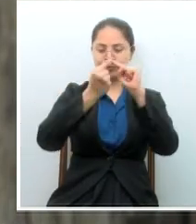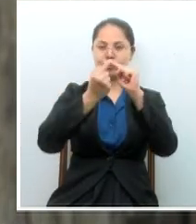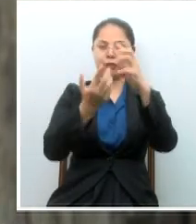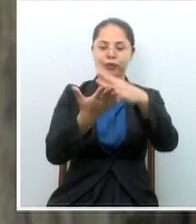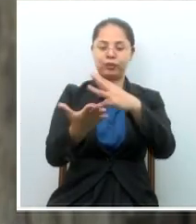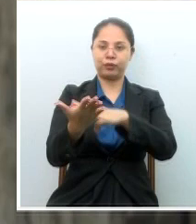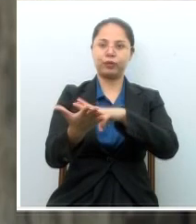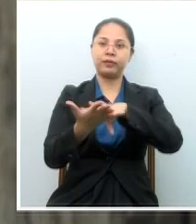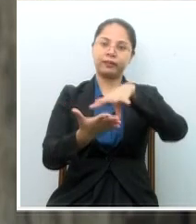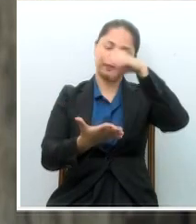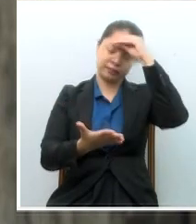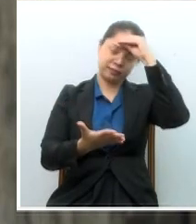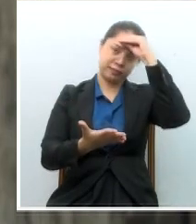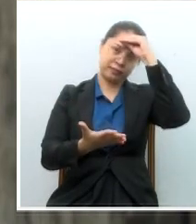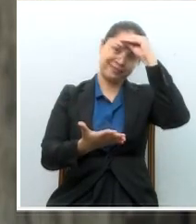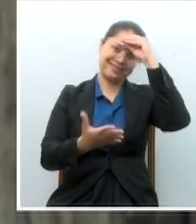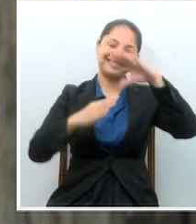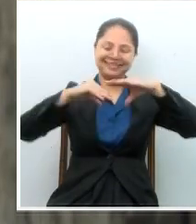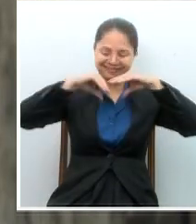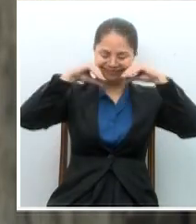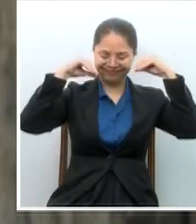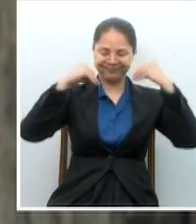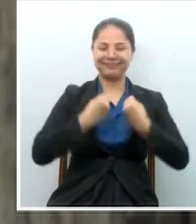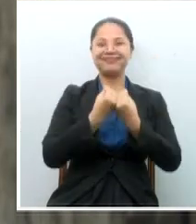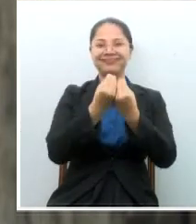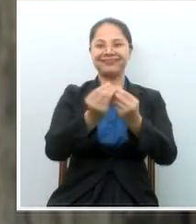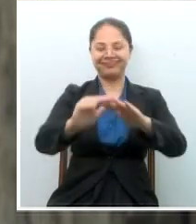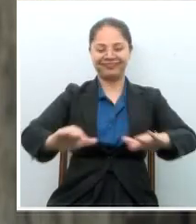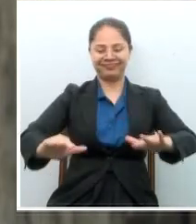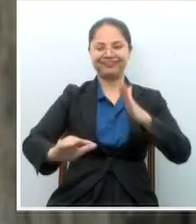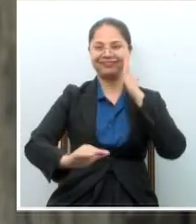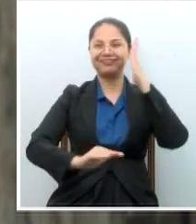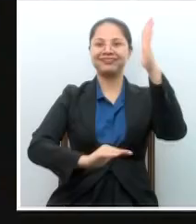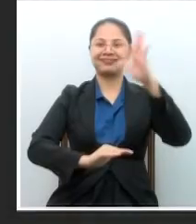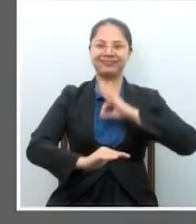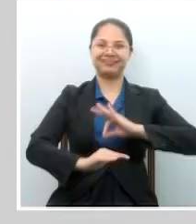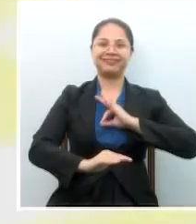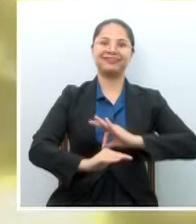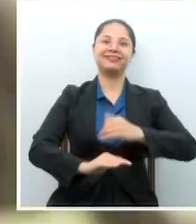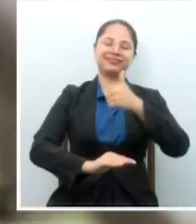ที่จะเป็นรอยยิ้มและความทรงจำในระยะยาวให้กับนักเรียนค่ะ